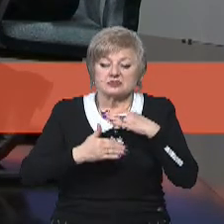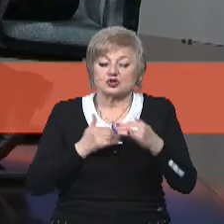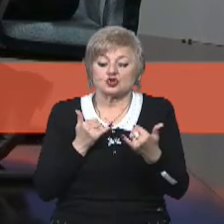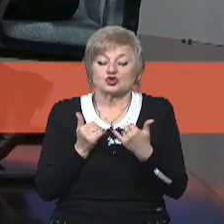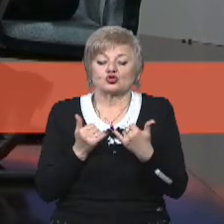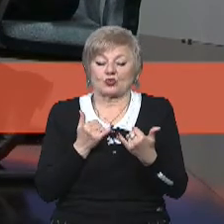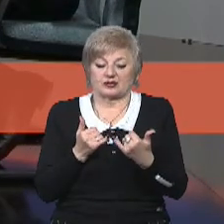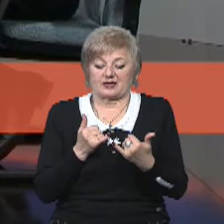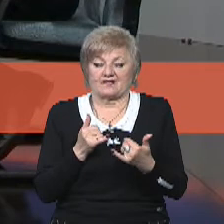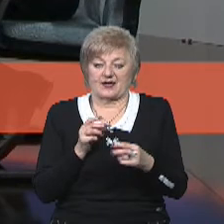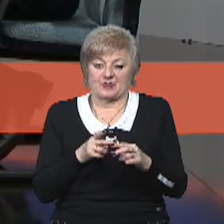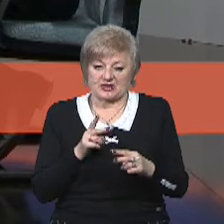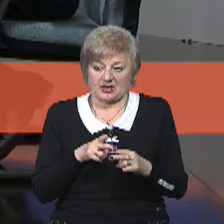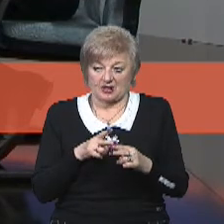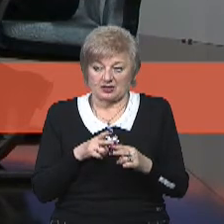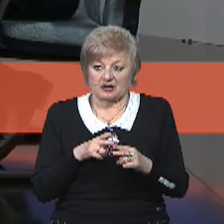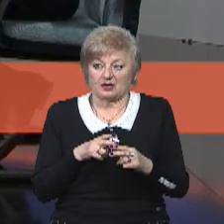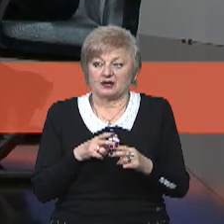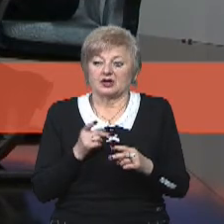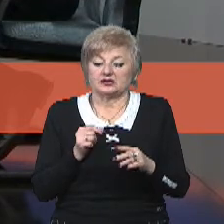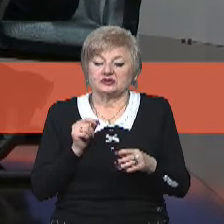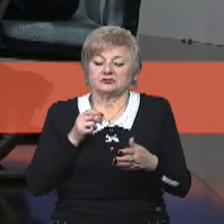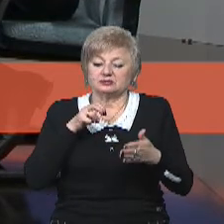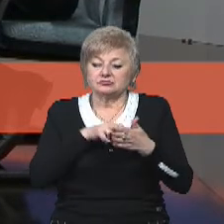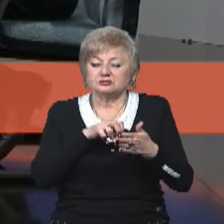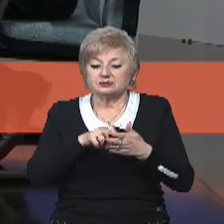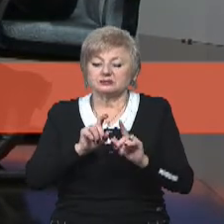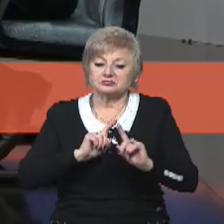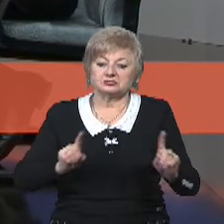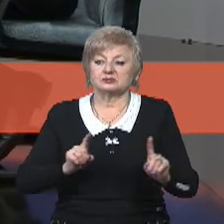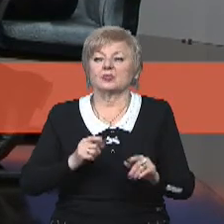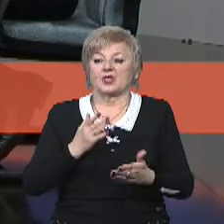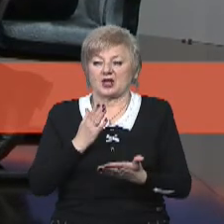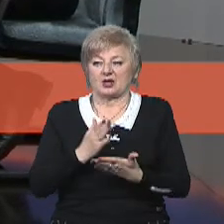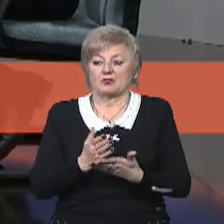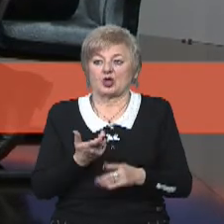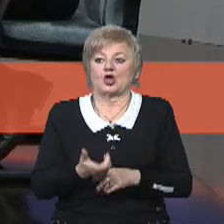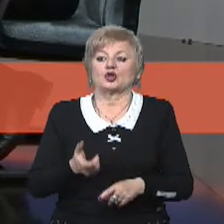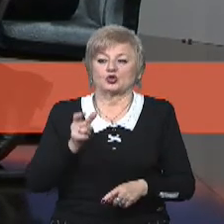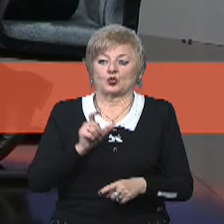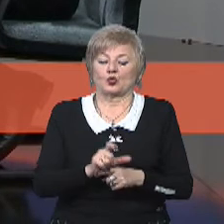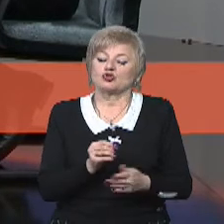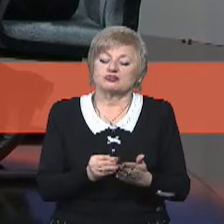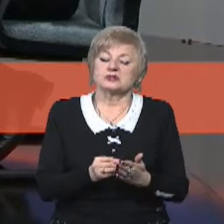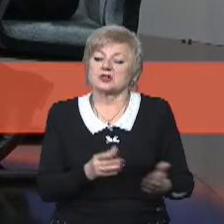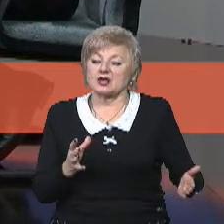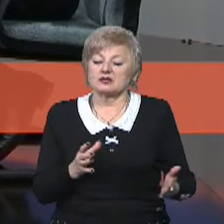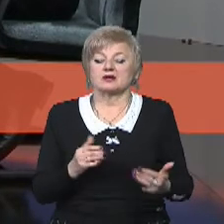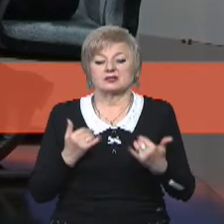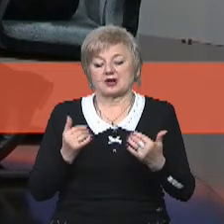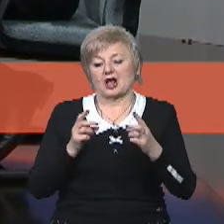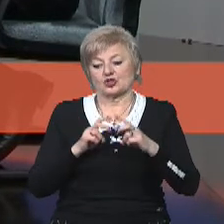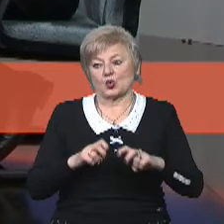жовтого металу. Ці пластинки орнаментовані, що само по собі має дуже велику цінність для